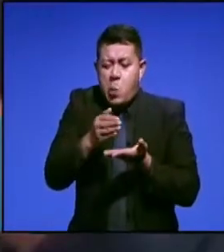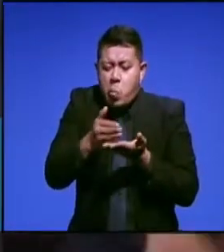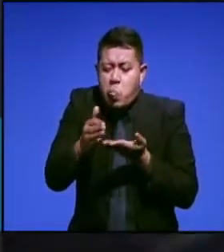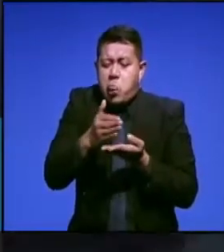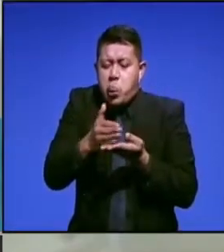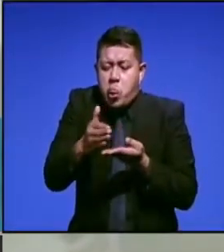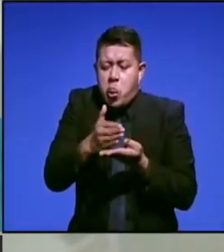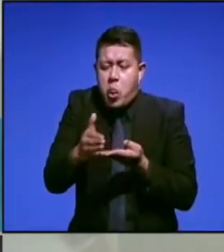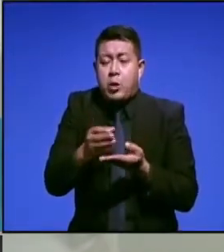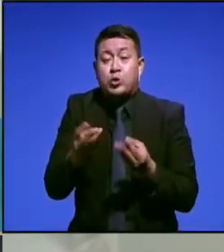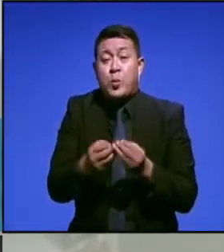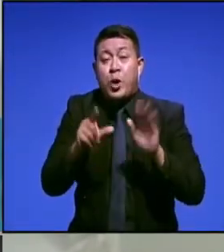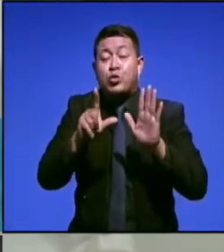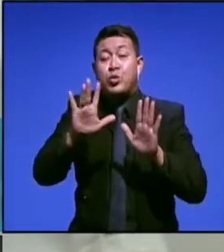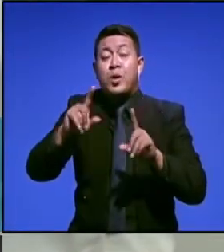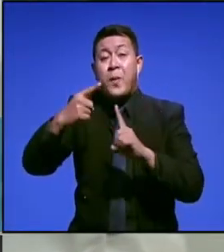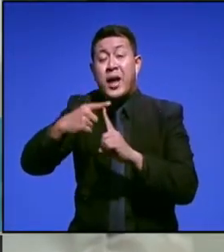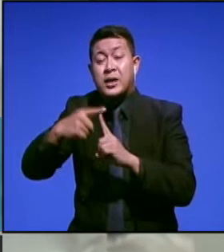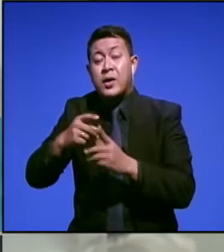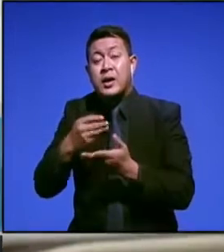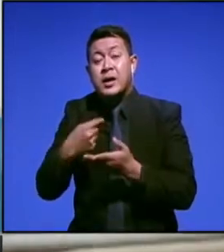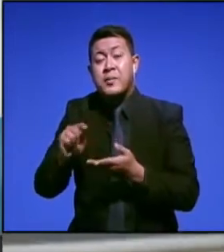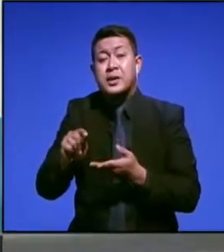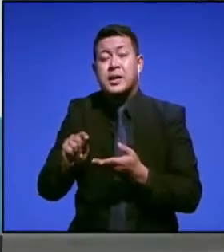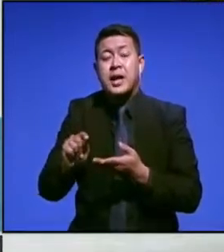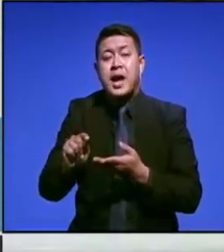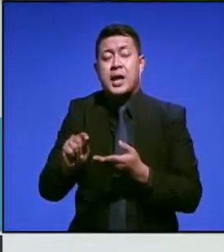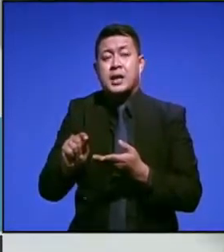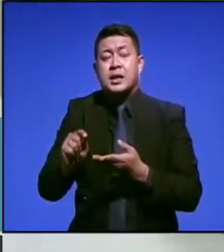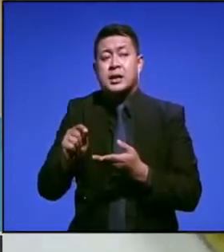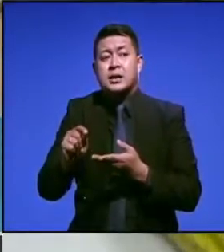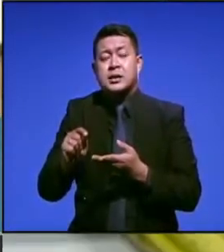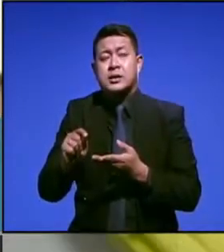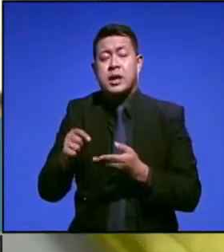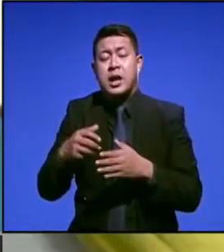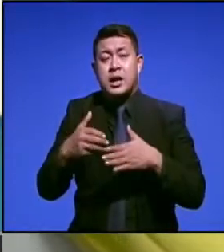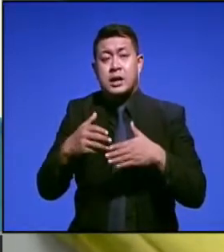total anggaran Rp75 triliun, kementerian di bawah kepemimpinan Dr. Terawan